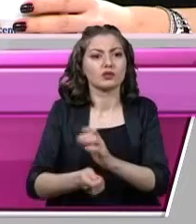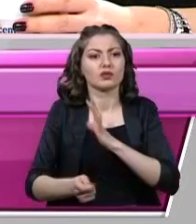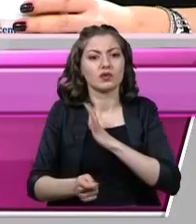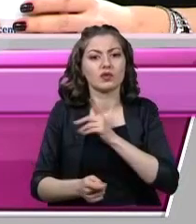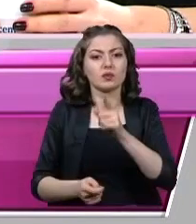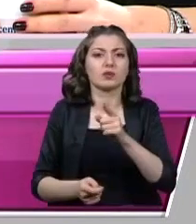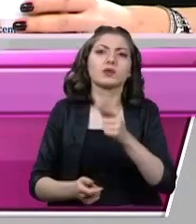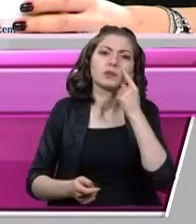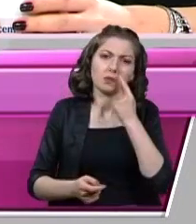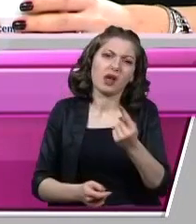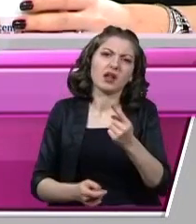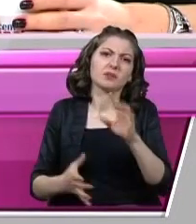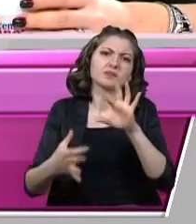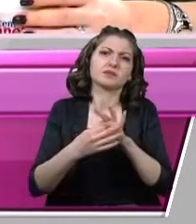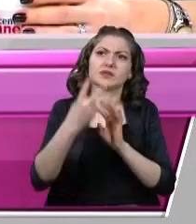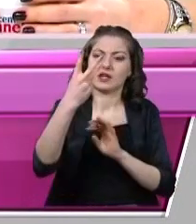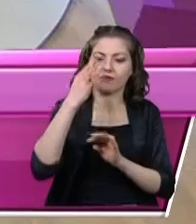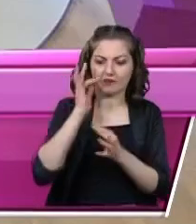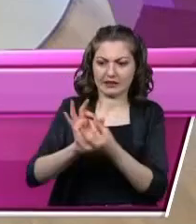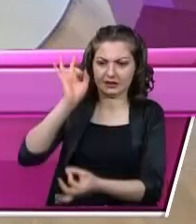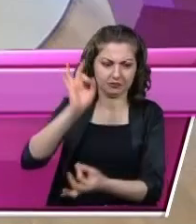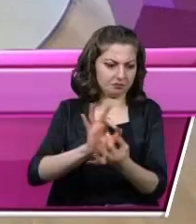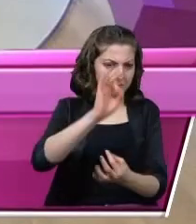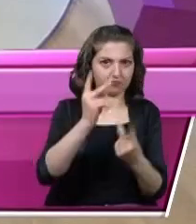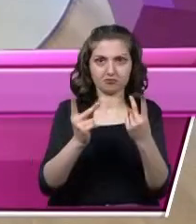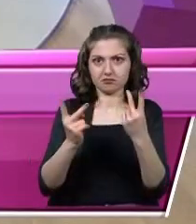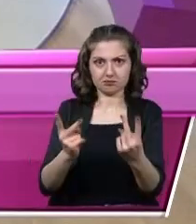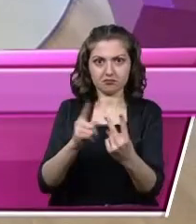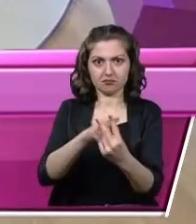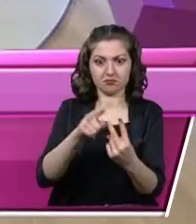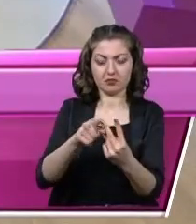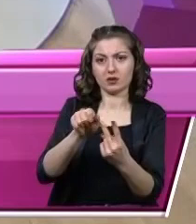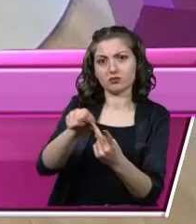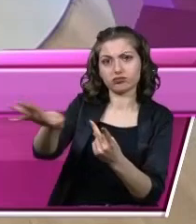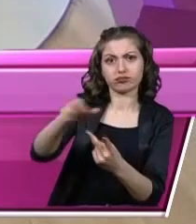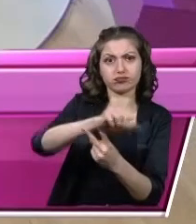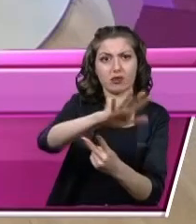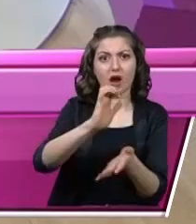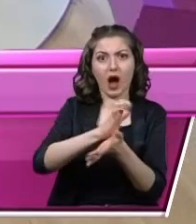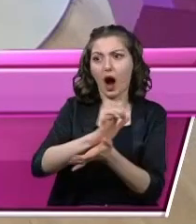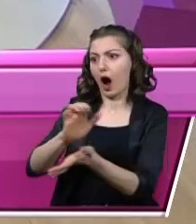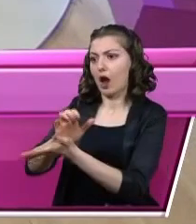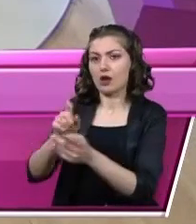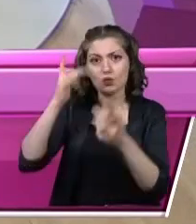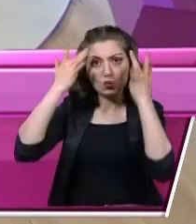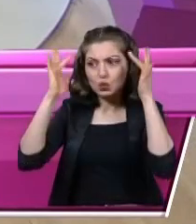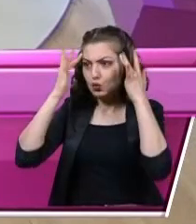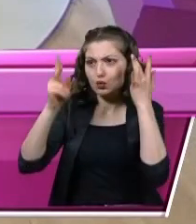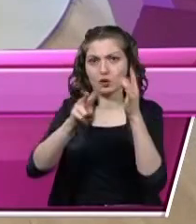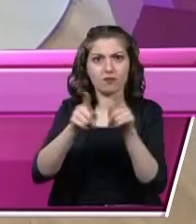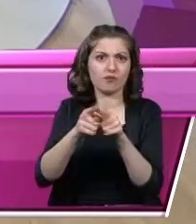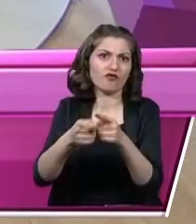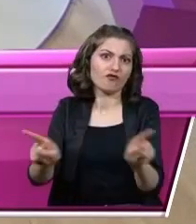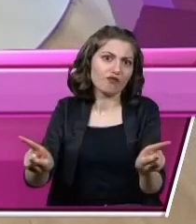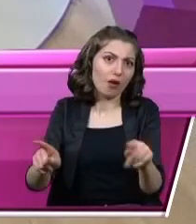aslında burada şöyle baktığınızda iki farklı insan iki farklı aileden çıkıyor iki farklı görüş ve bu insanlar